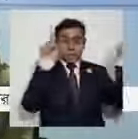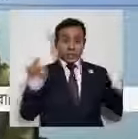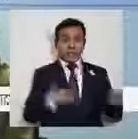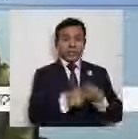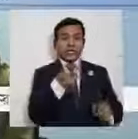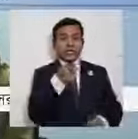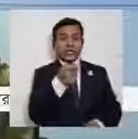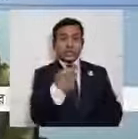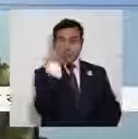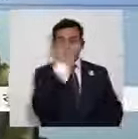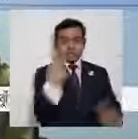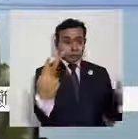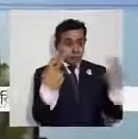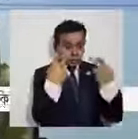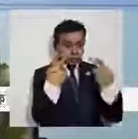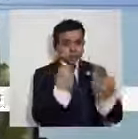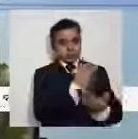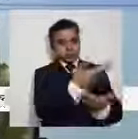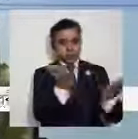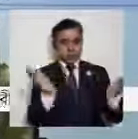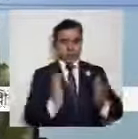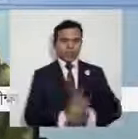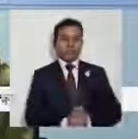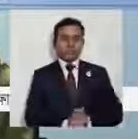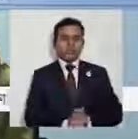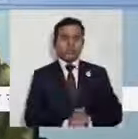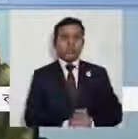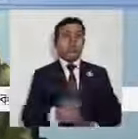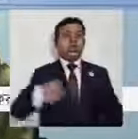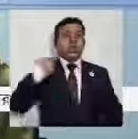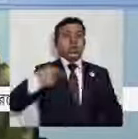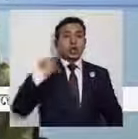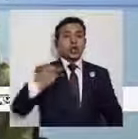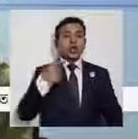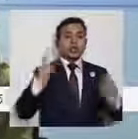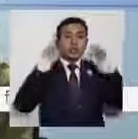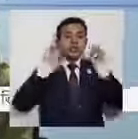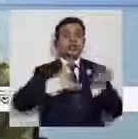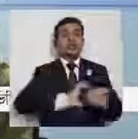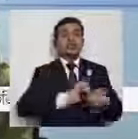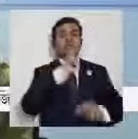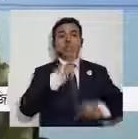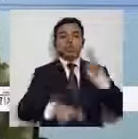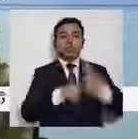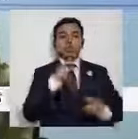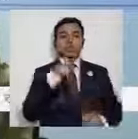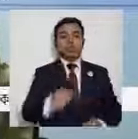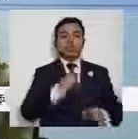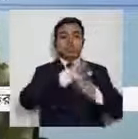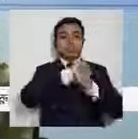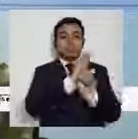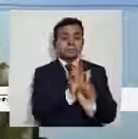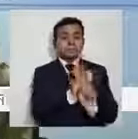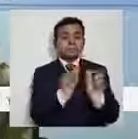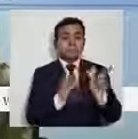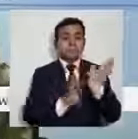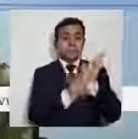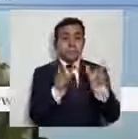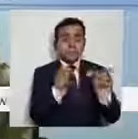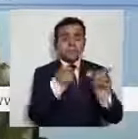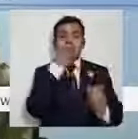দৈনিক সংবাদ বুলেটিন স্বাস্থ্য অধিদপ্তর থেকে কোভিড-19 বিষয়ক। প্রতিদিনের মতো আমরা আপনাদের কোভিড-19